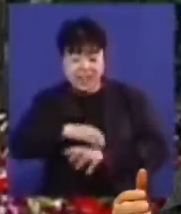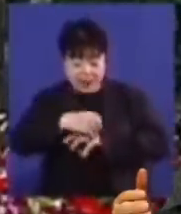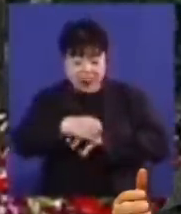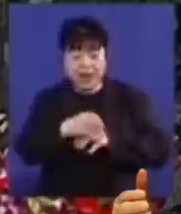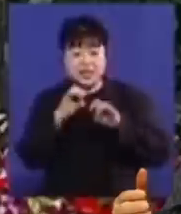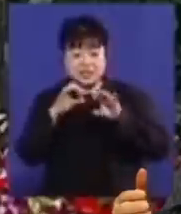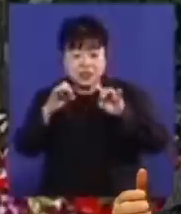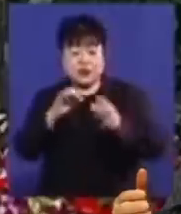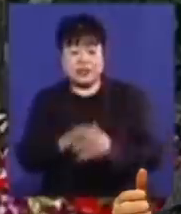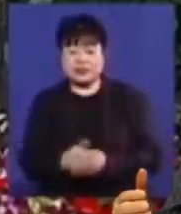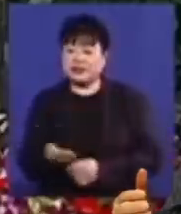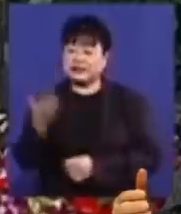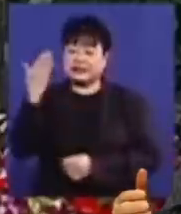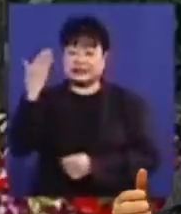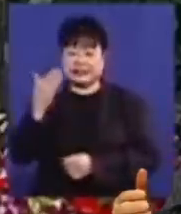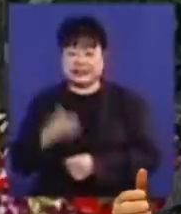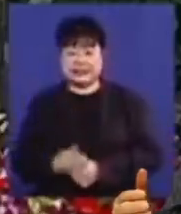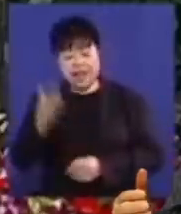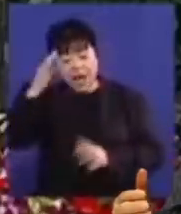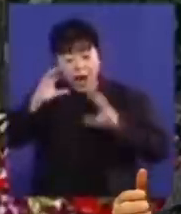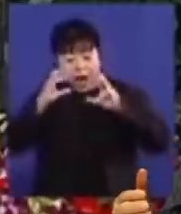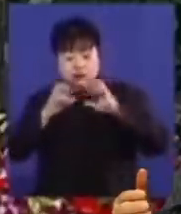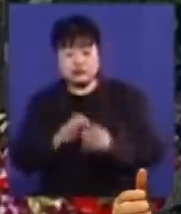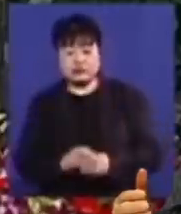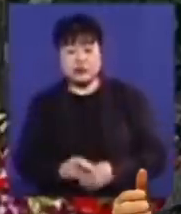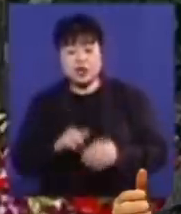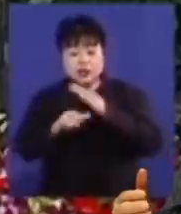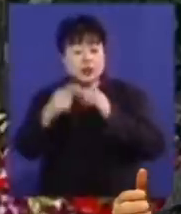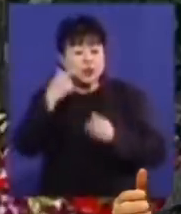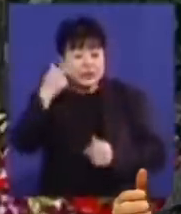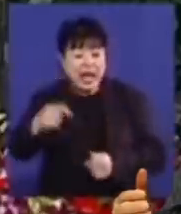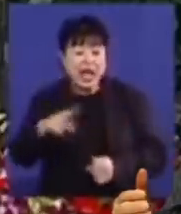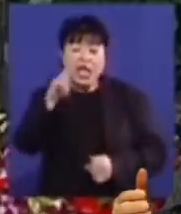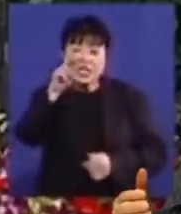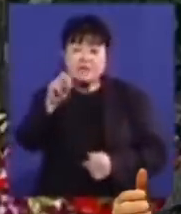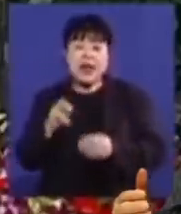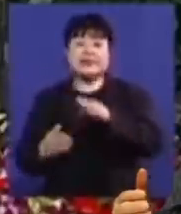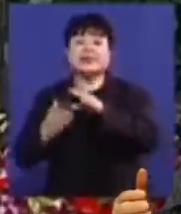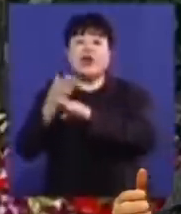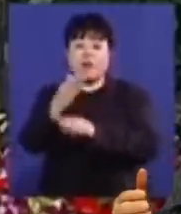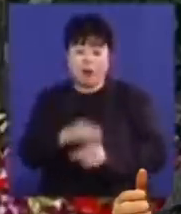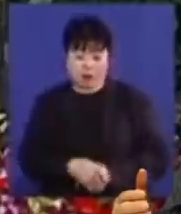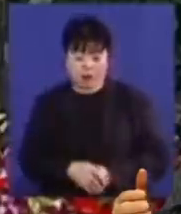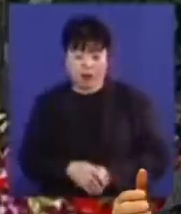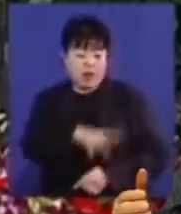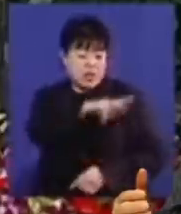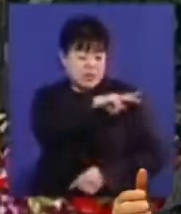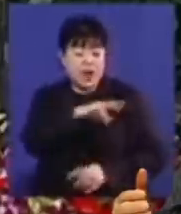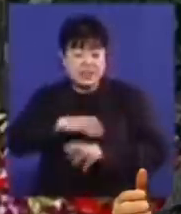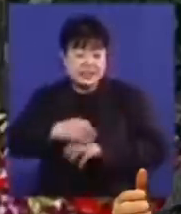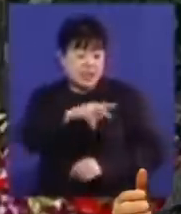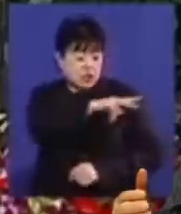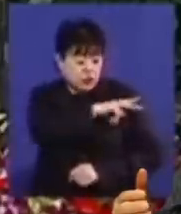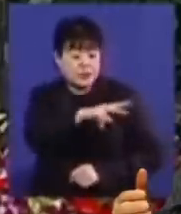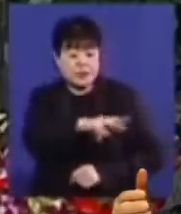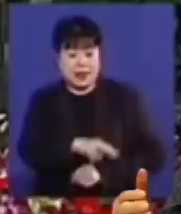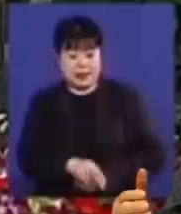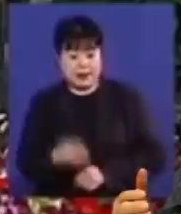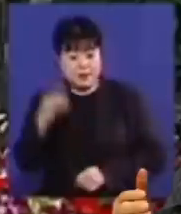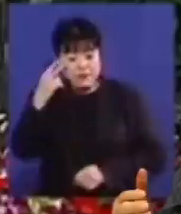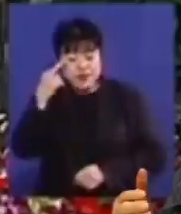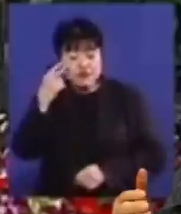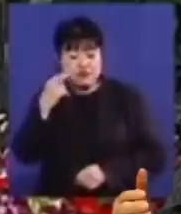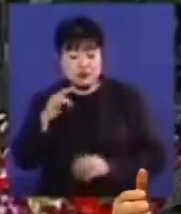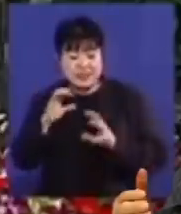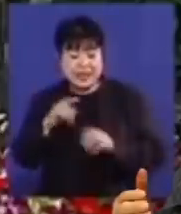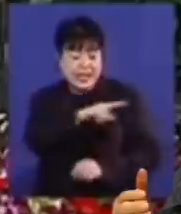2010년 한국은 선교사 2만 명을 돌파하여 미국 다음으로 이 세계에서 가장 선교사를 많이